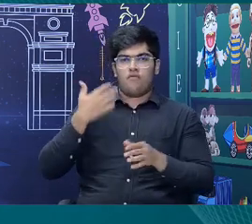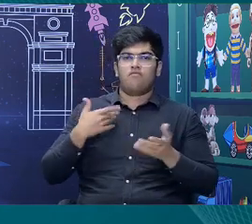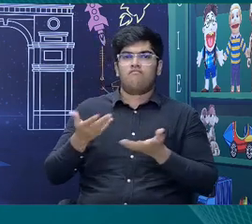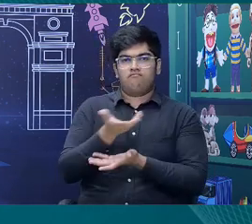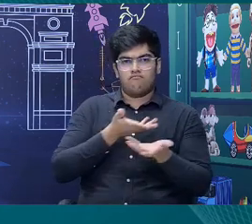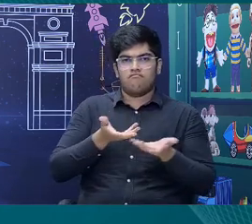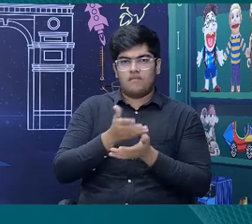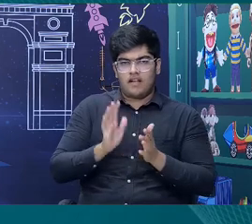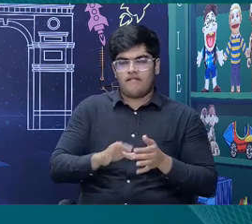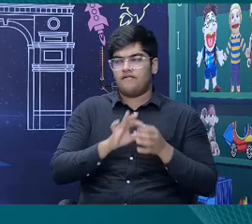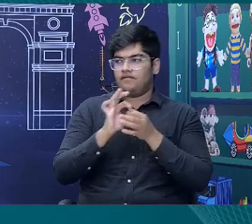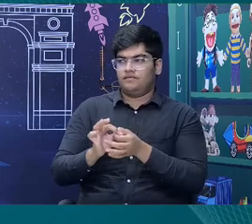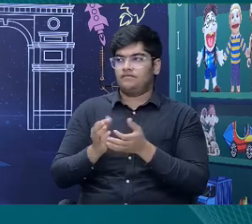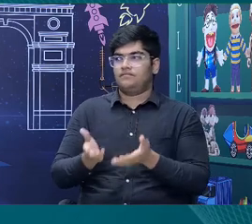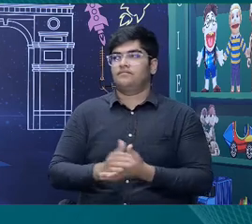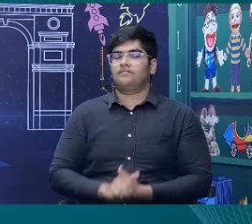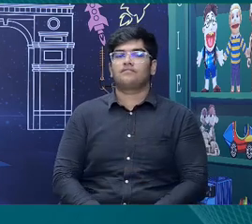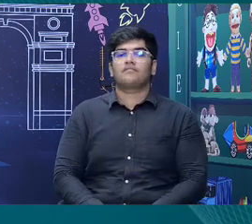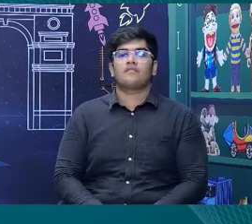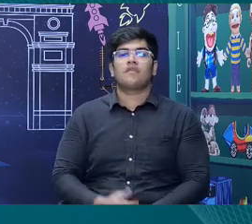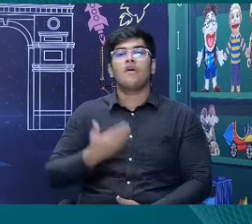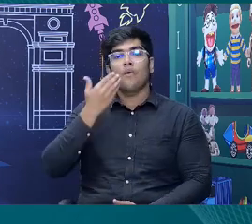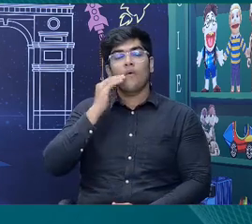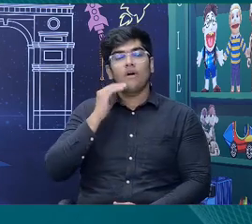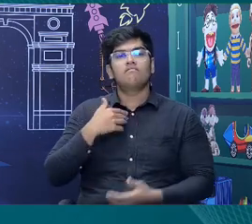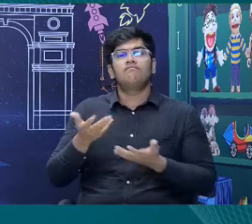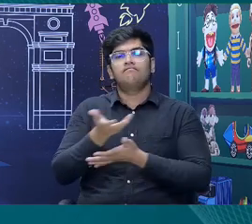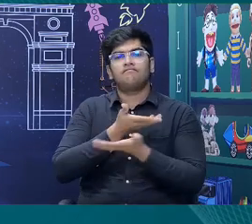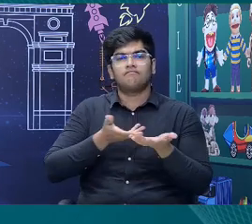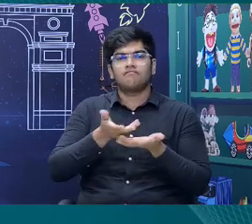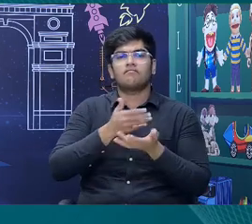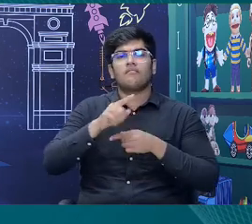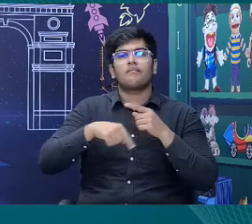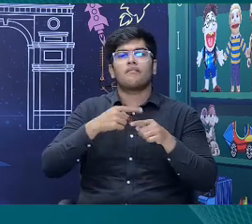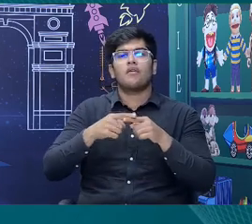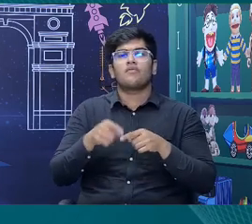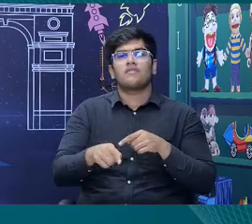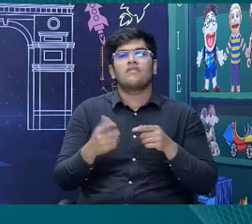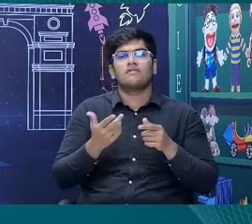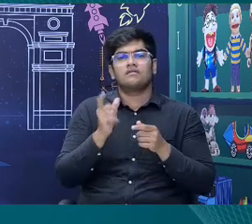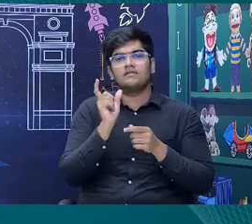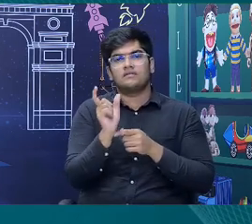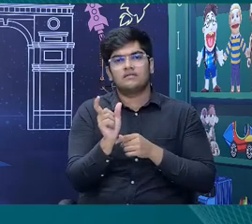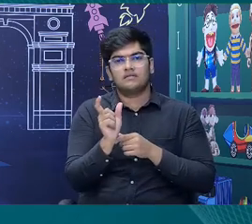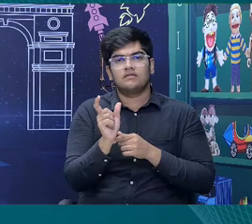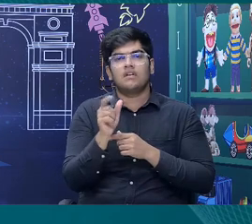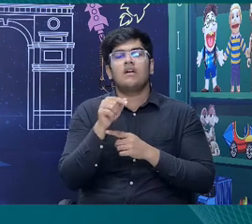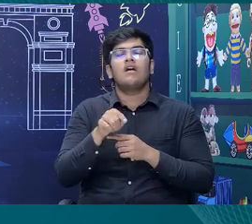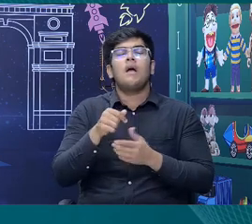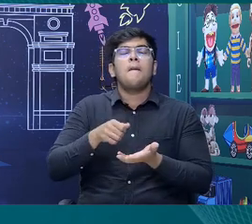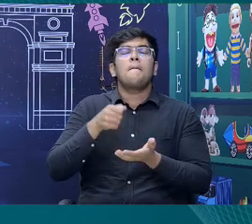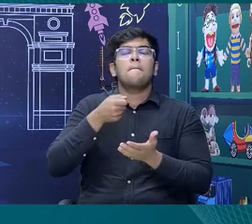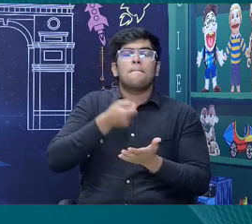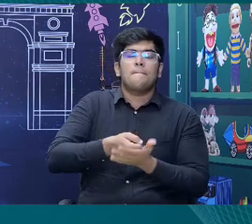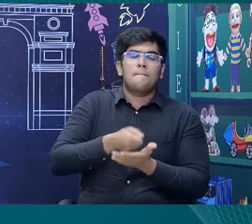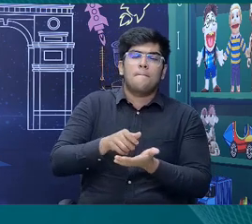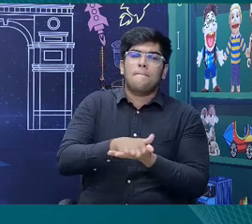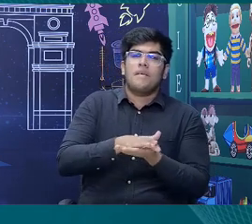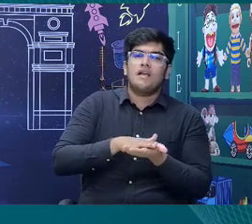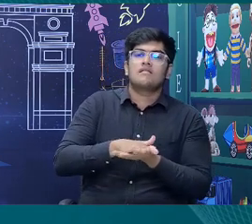यस ओके सो व्हेन वी आर टॉकिंग अबाउट दिस थिंग थेरेपिस्ट तो व्हाट इज़ द बेसिक गोल व्हाट आर द बेसिक गोल्स